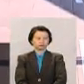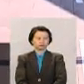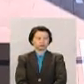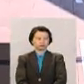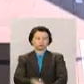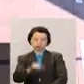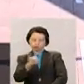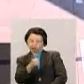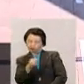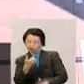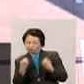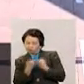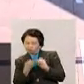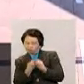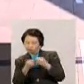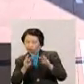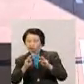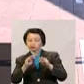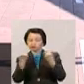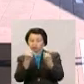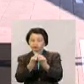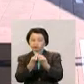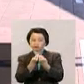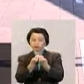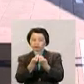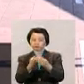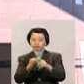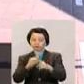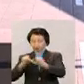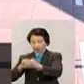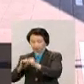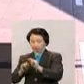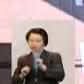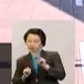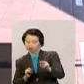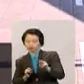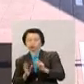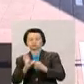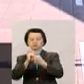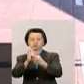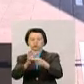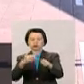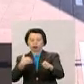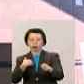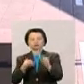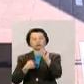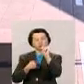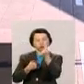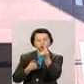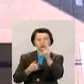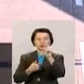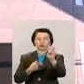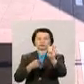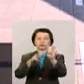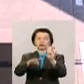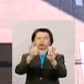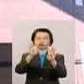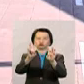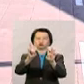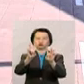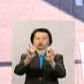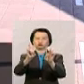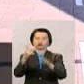Penilaian indeks ketegangan masyarakat oleh Jabatan Perpaduan Negara dan Integrasi Nasional menunjukkan terdapat hanya 4.7 kes per